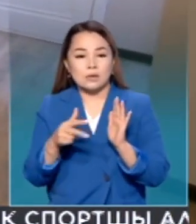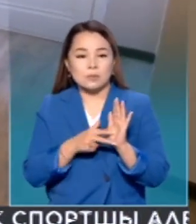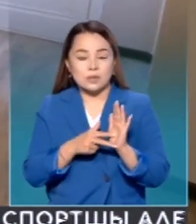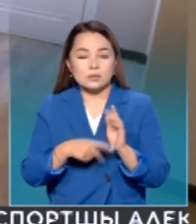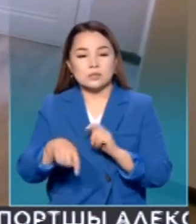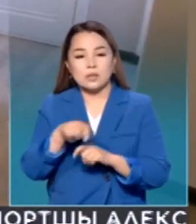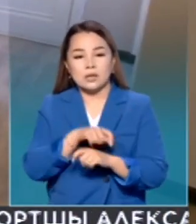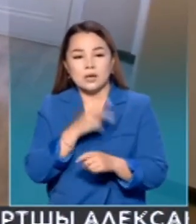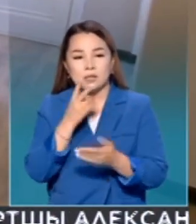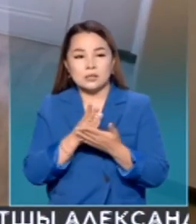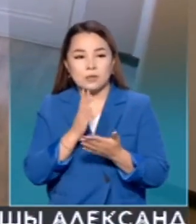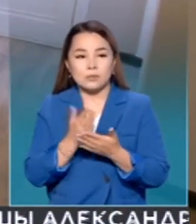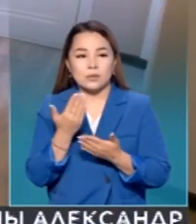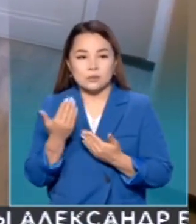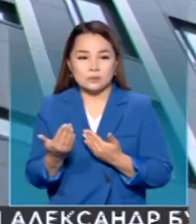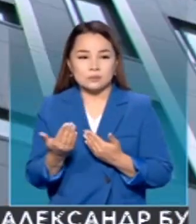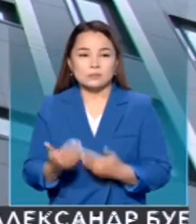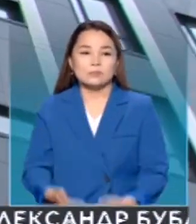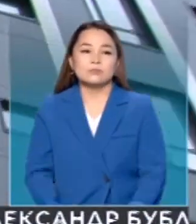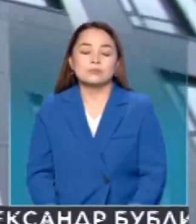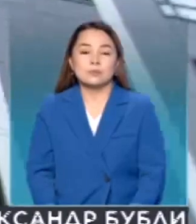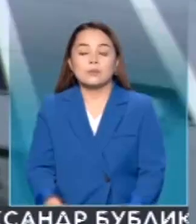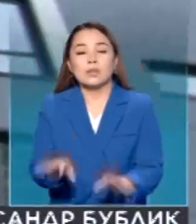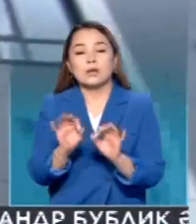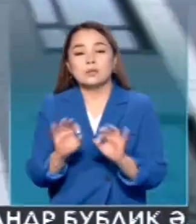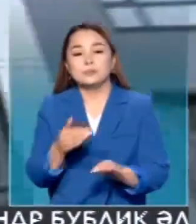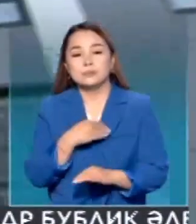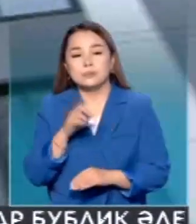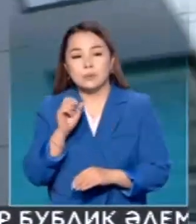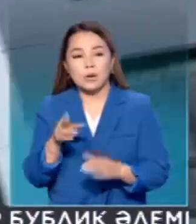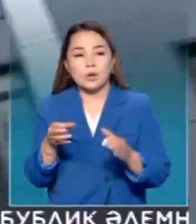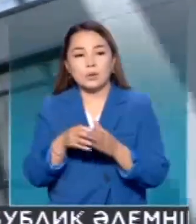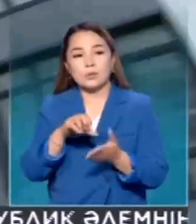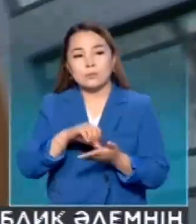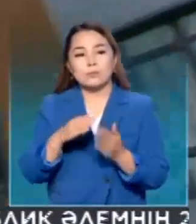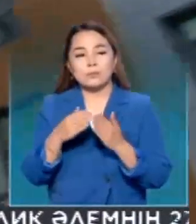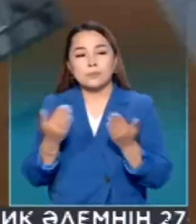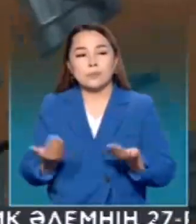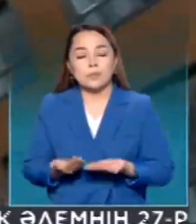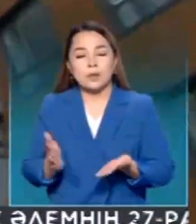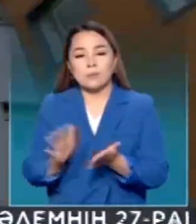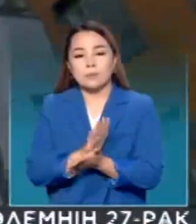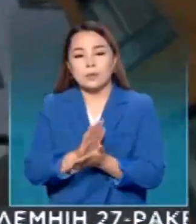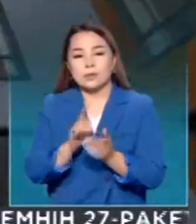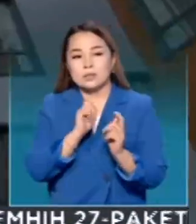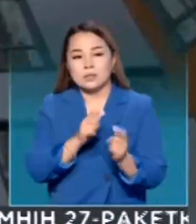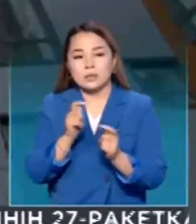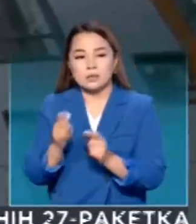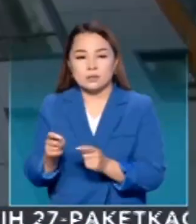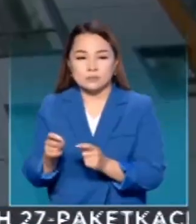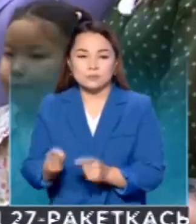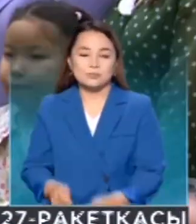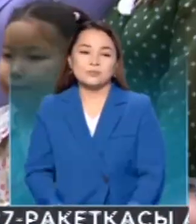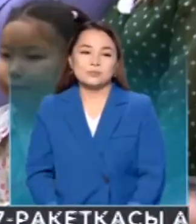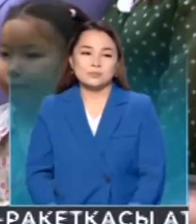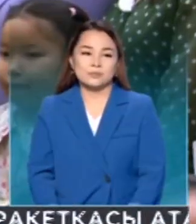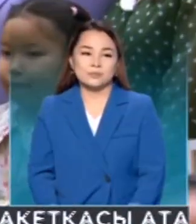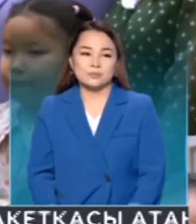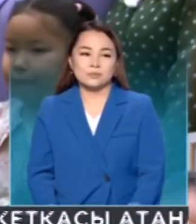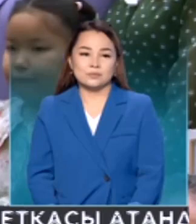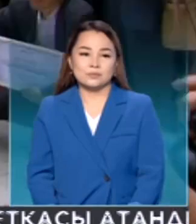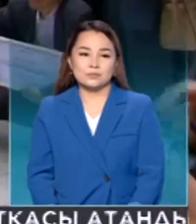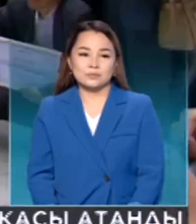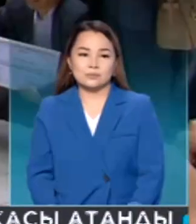58-68 шаршы метр аралығында екен. Айта кетейік, бақ өкілдеріне пәтерлер тегін берілді. Самал Қабышева, Сұңқарбек